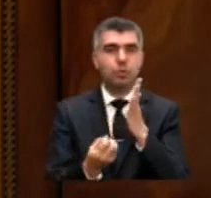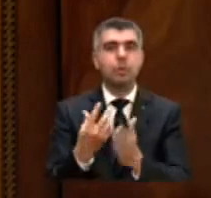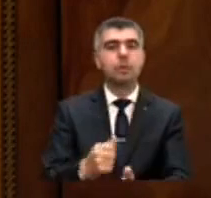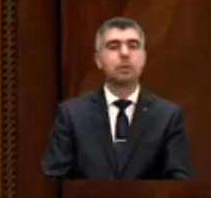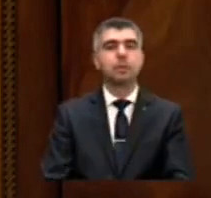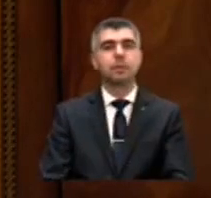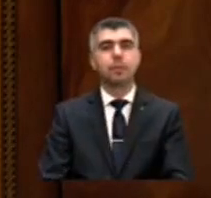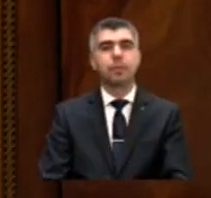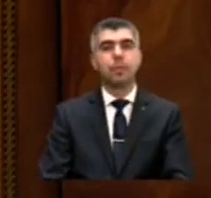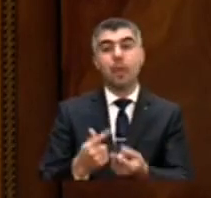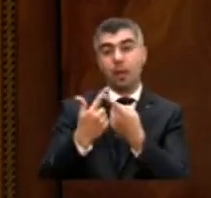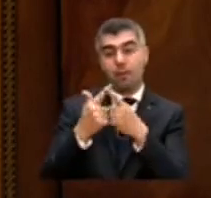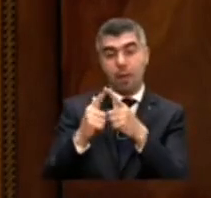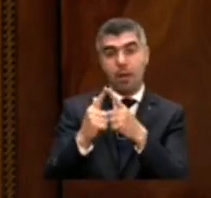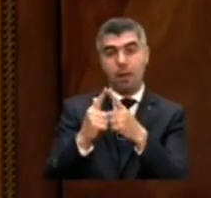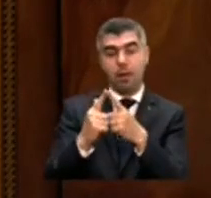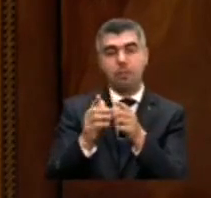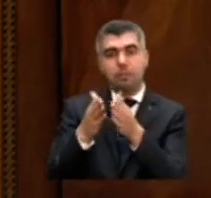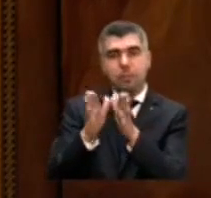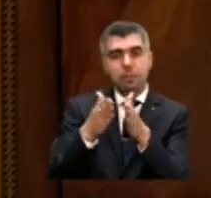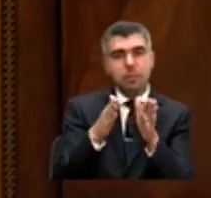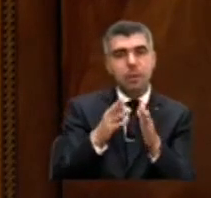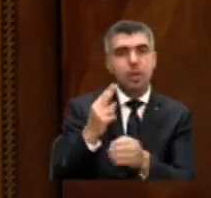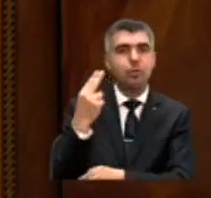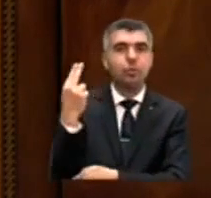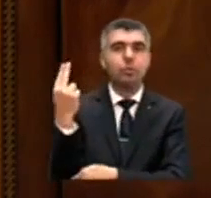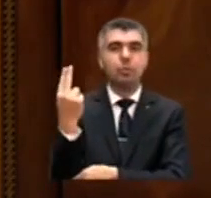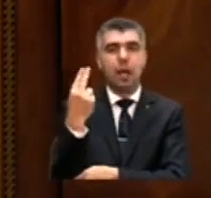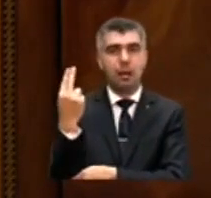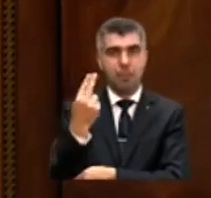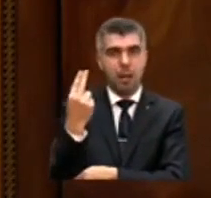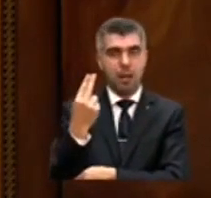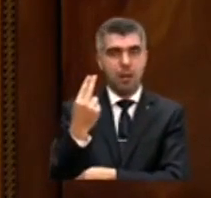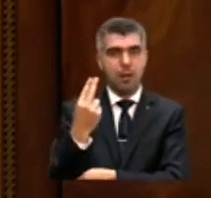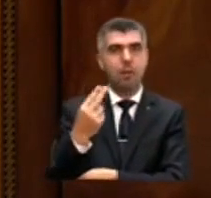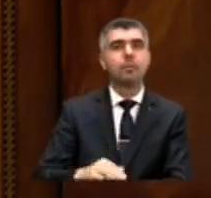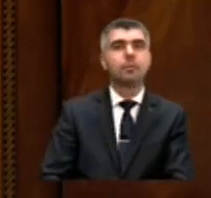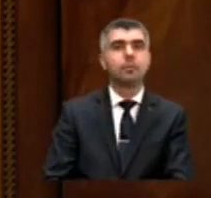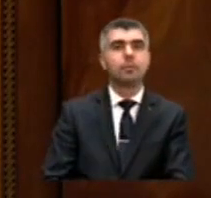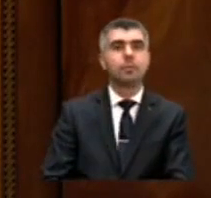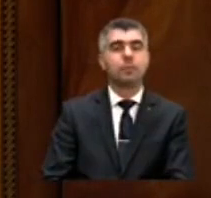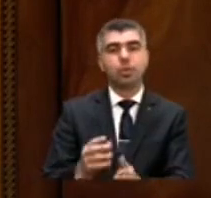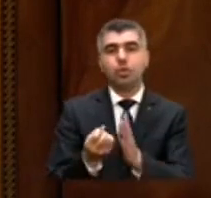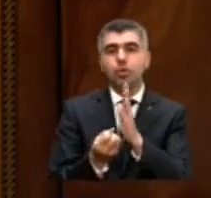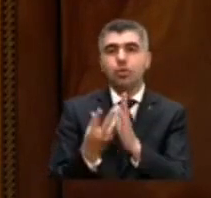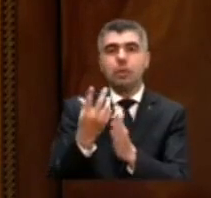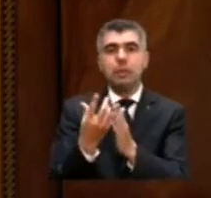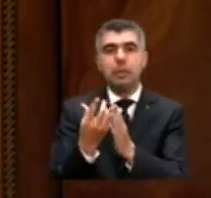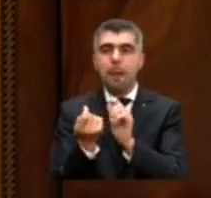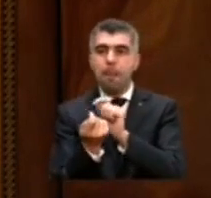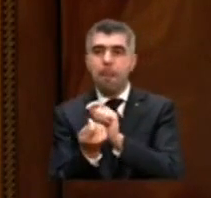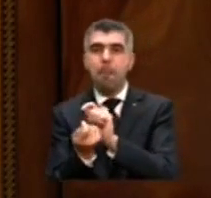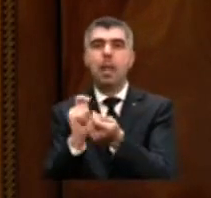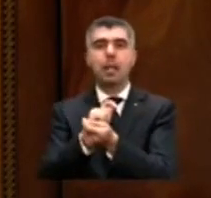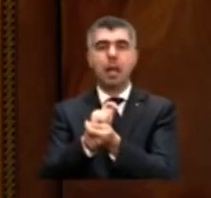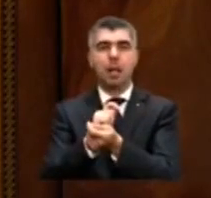تهدف إلى انفتاح أكبر للجامعة على محيطها وتجديد البنيات التحتية